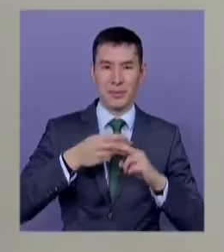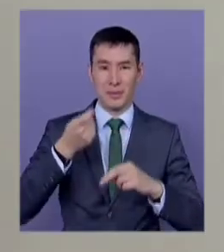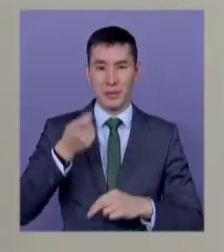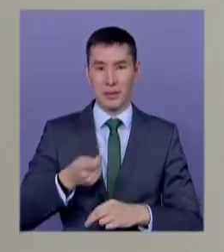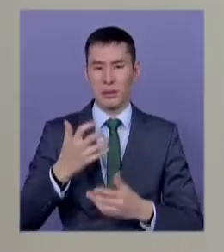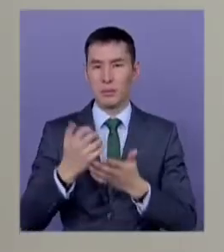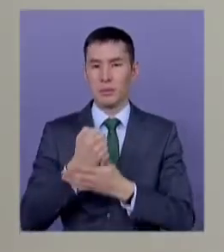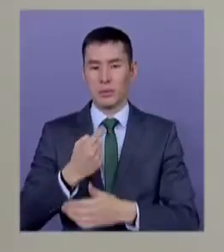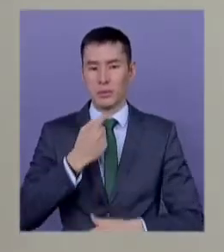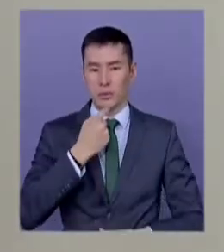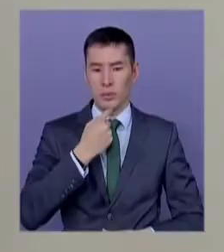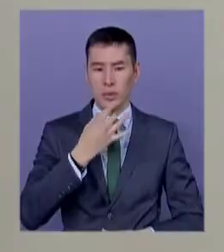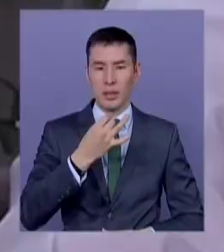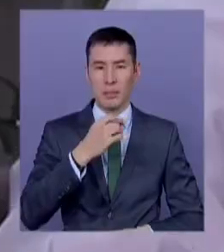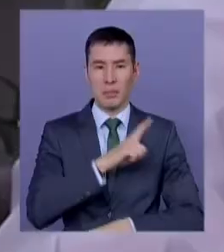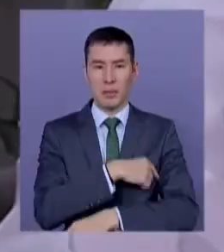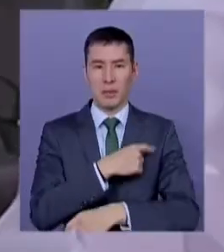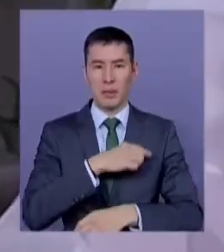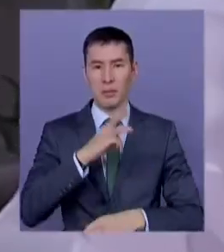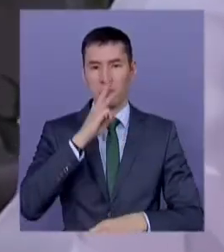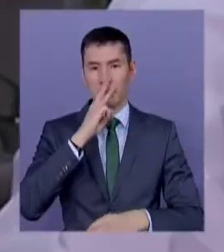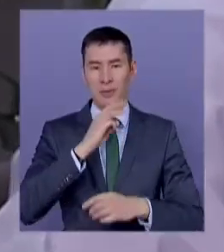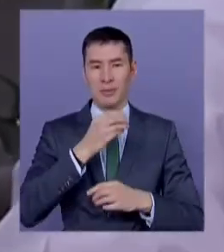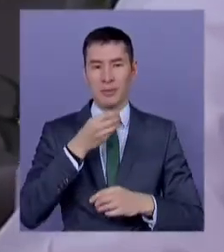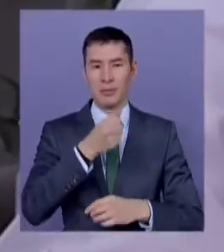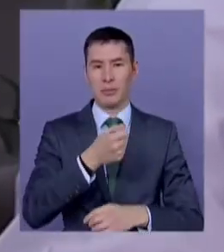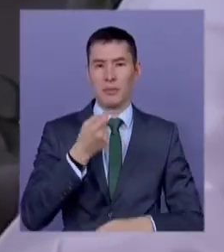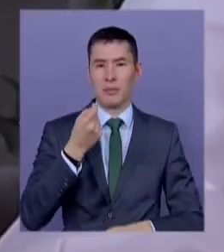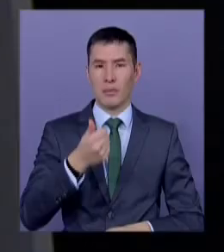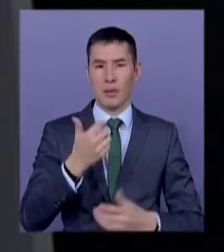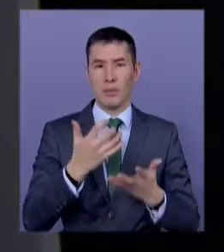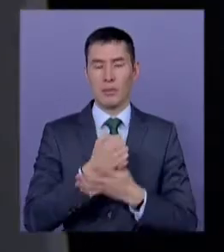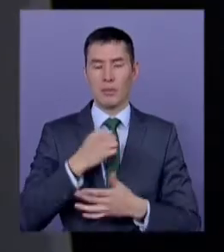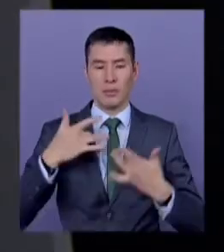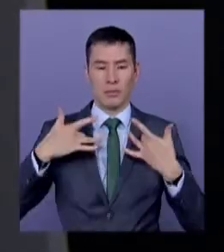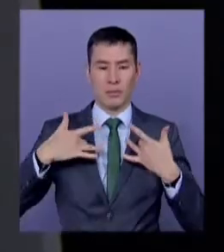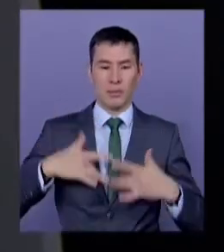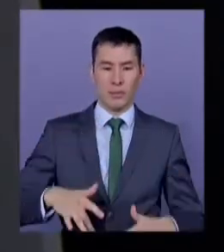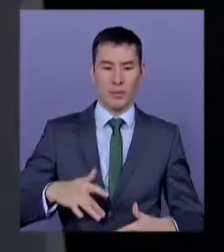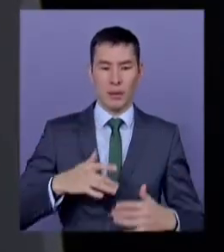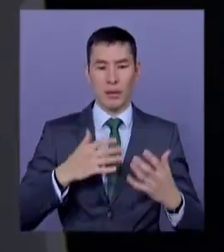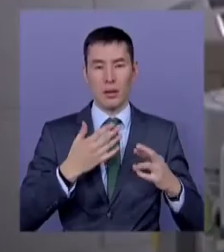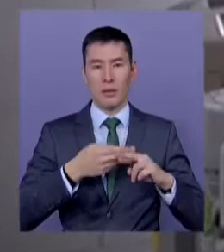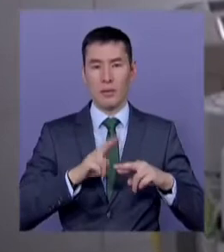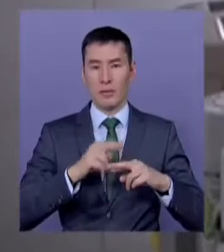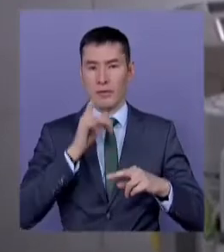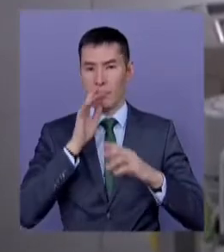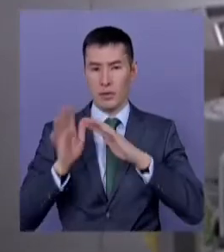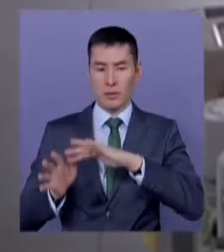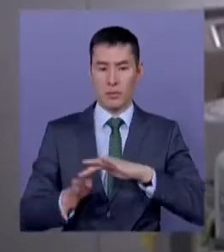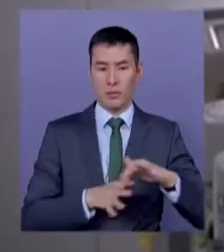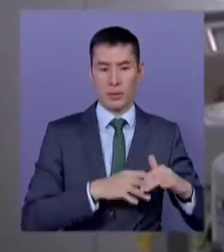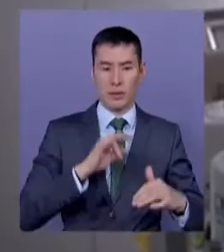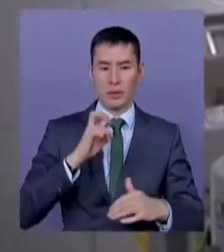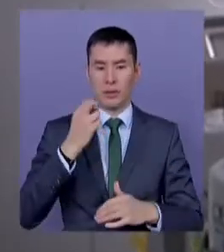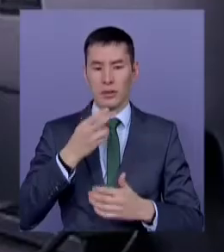Білікті мамандар да жалақы төленбегендіктен саладан кетіп жатты. Бүгінгі жас буынға бұның бәрі аңыз сияқты. Ал сала ардагерлері отандық